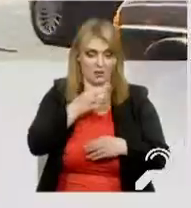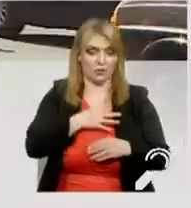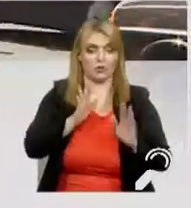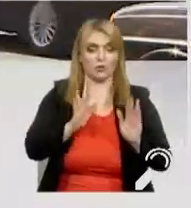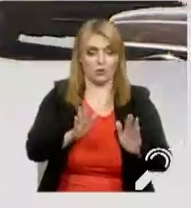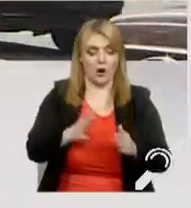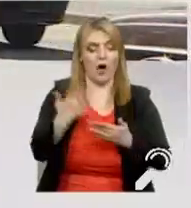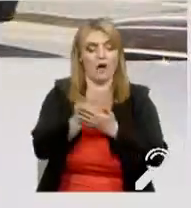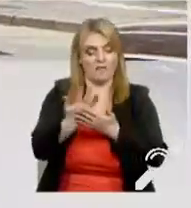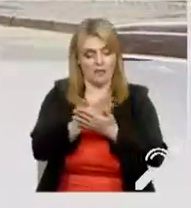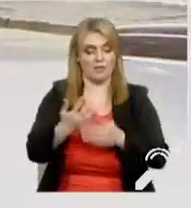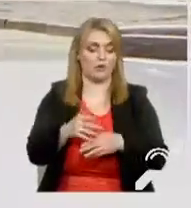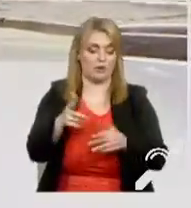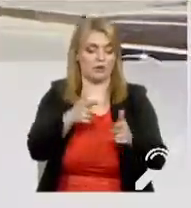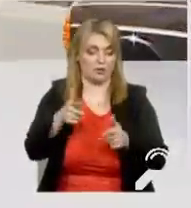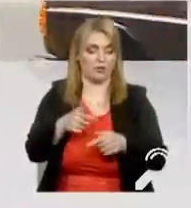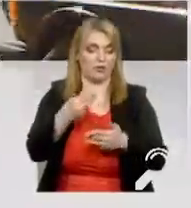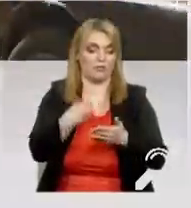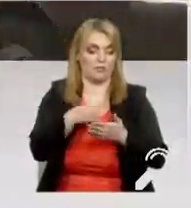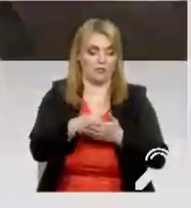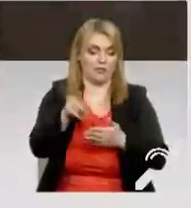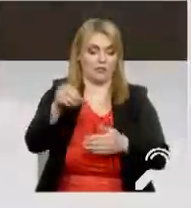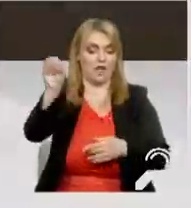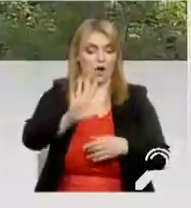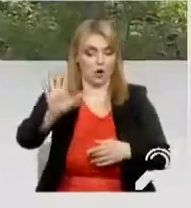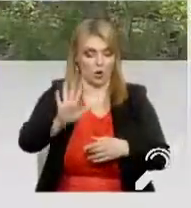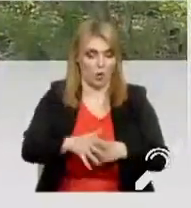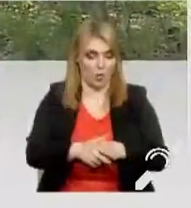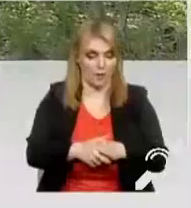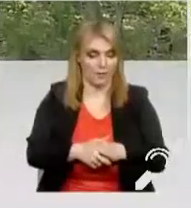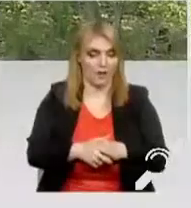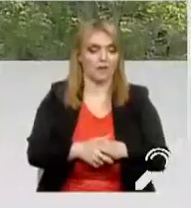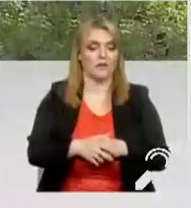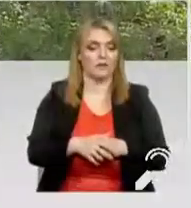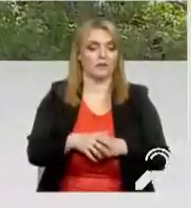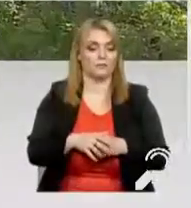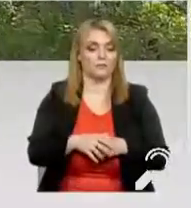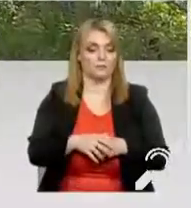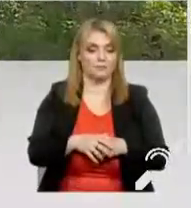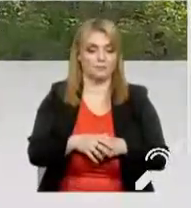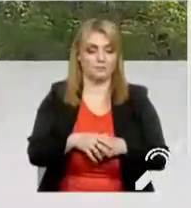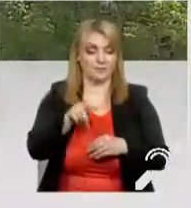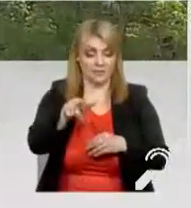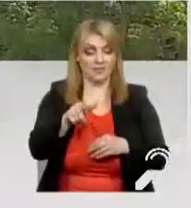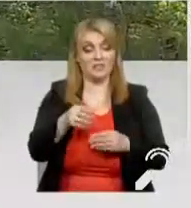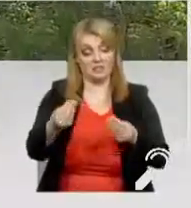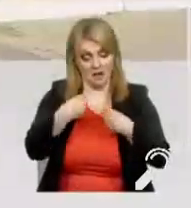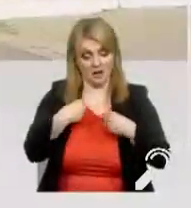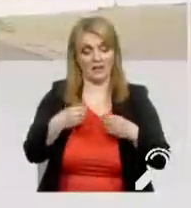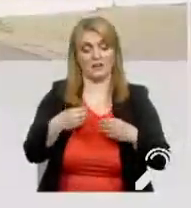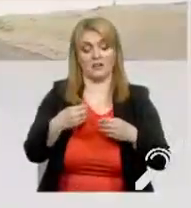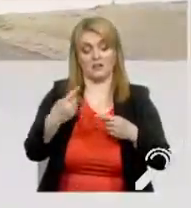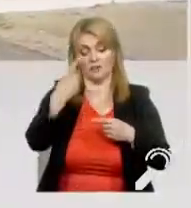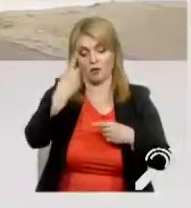doar că pelicula este realizată din fonduri europene. Organizatorii ne-au trimis și un comunicat de presă, ce-i drept după ce s-a degajat circulația,